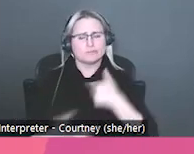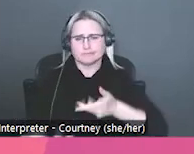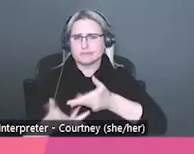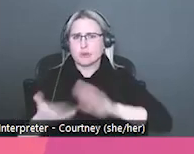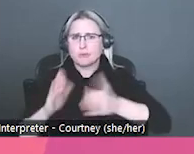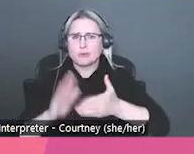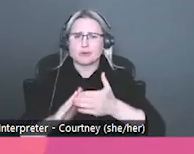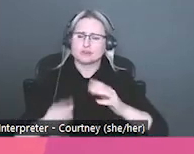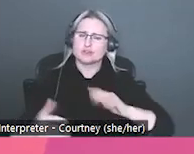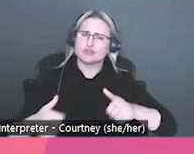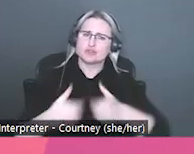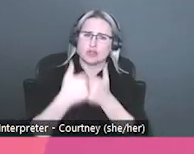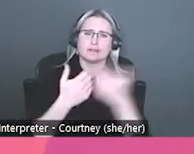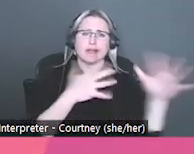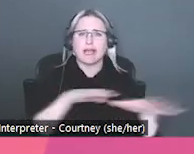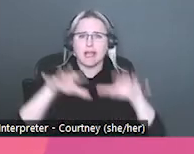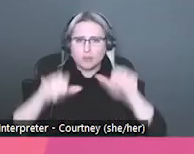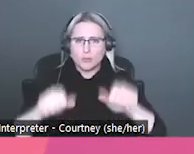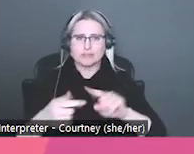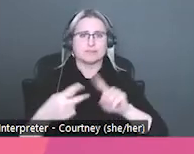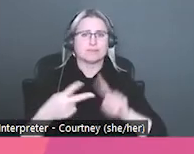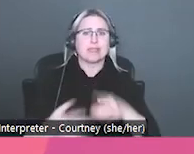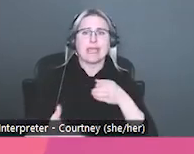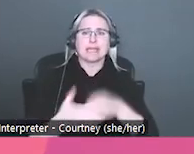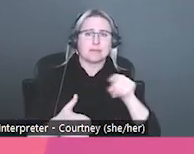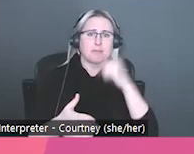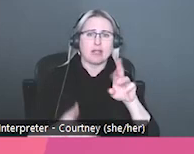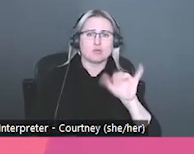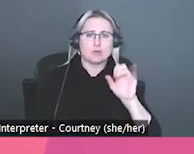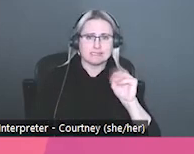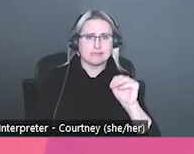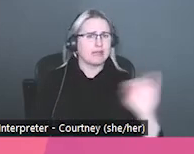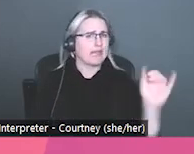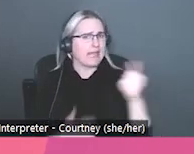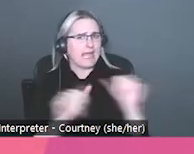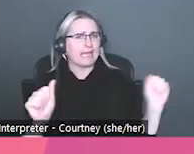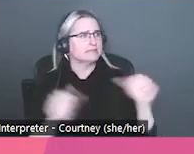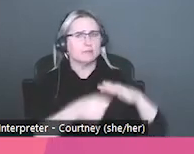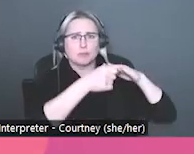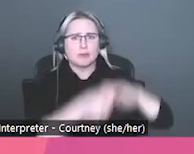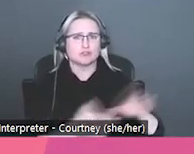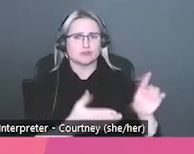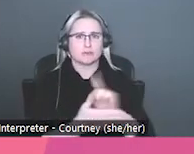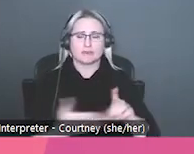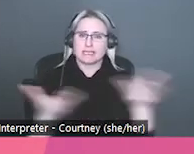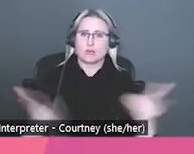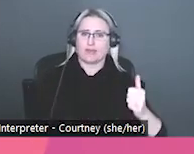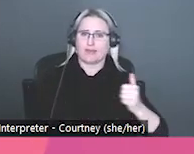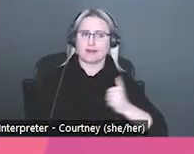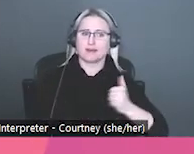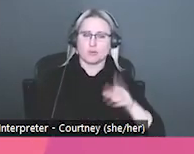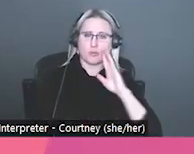pour lutter contre le colonialisme, le racisme contre les Noirs et d'autres formes d'oppression qui demeurent omniprésentes au Canada et qui